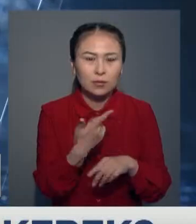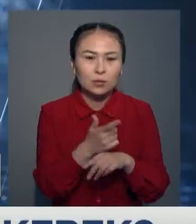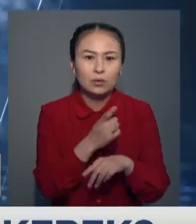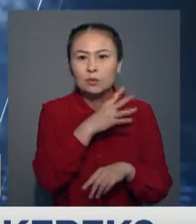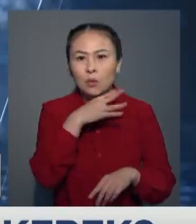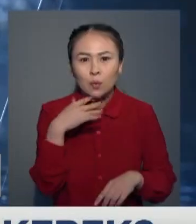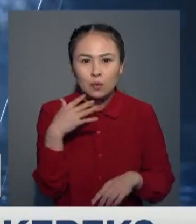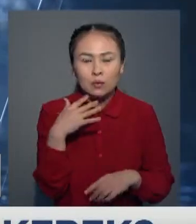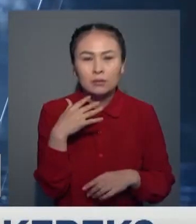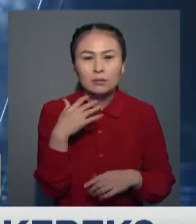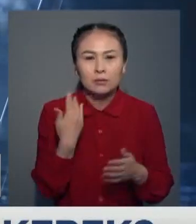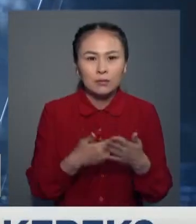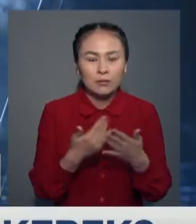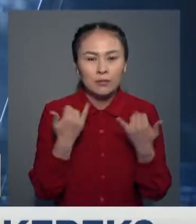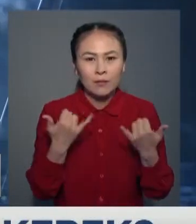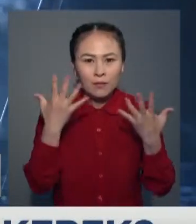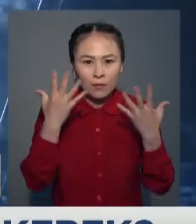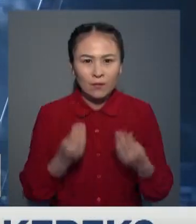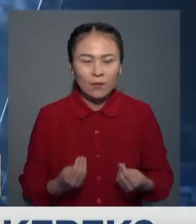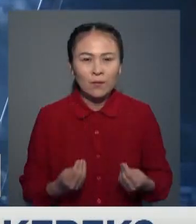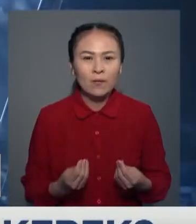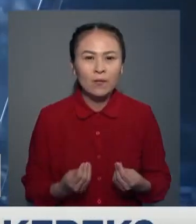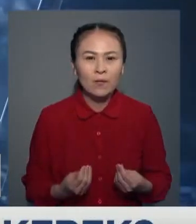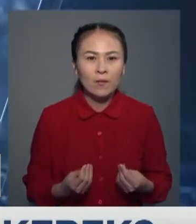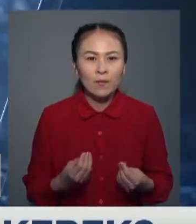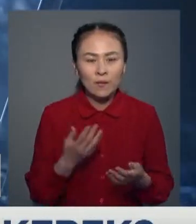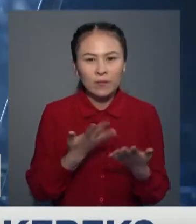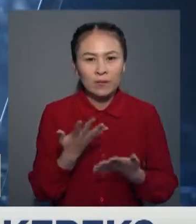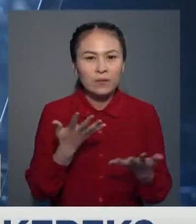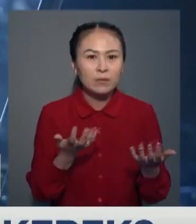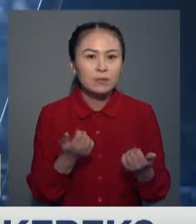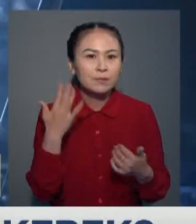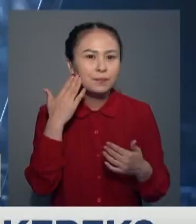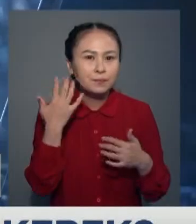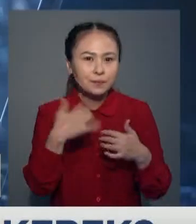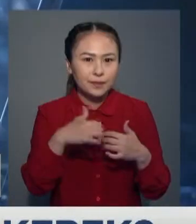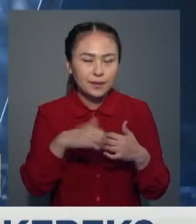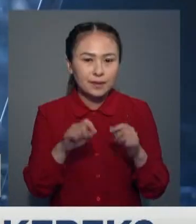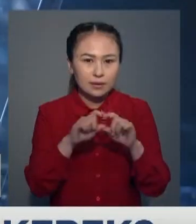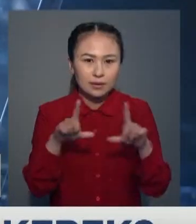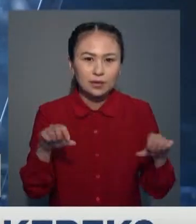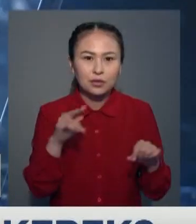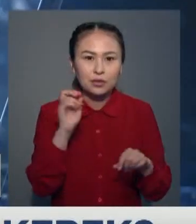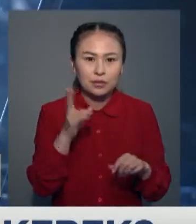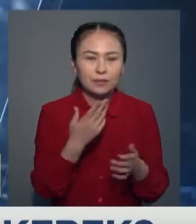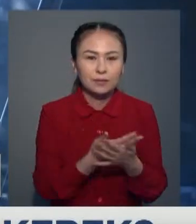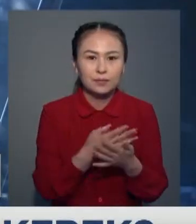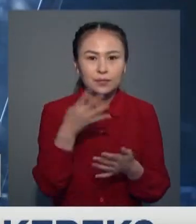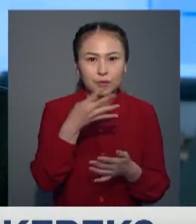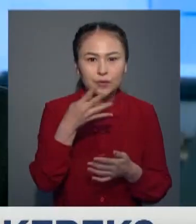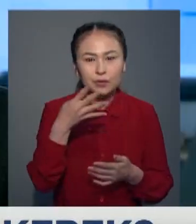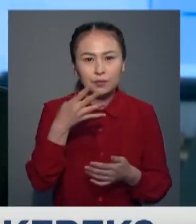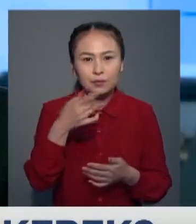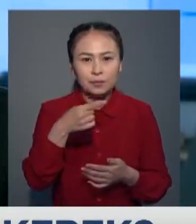өскені байқалады. Яғни бүгінгі күнгі алатын болсақ, орташа түбіртектің бағасы 4000-5000 теңгені